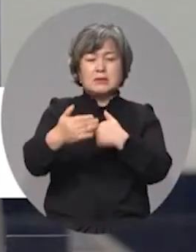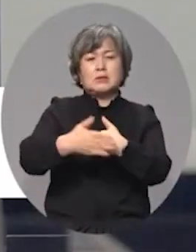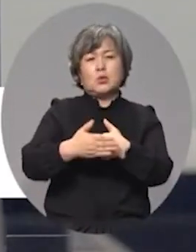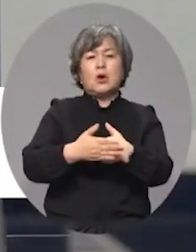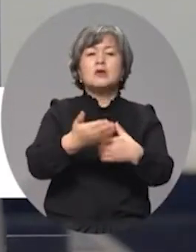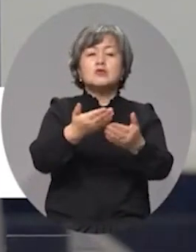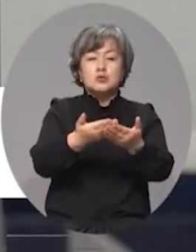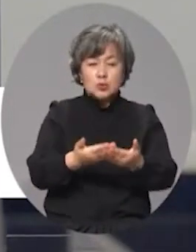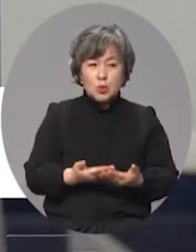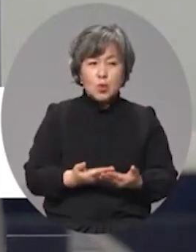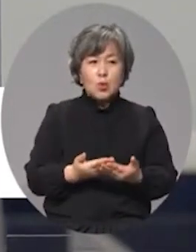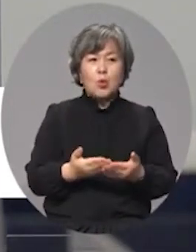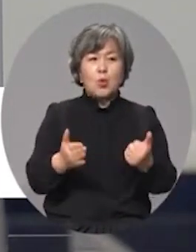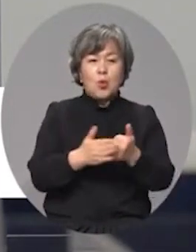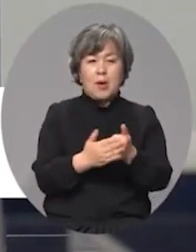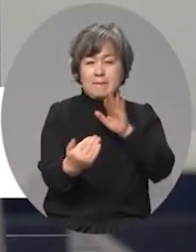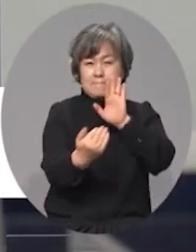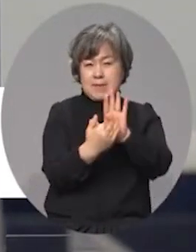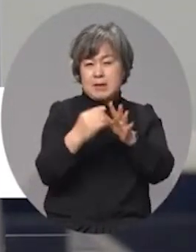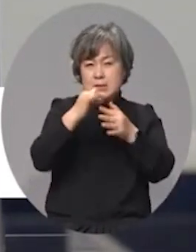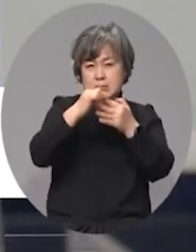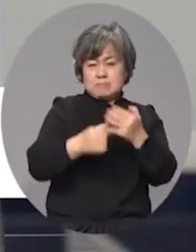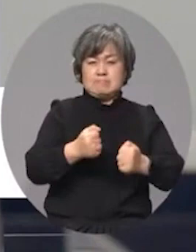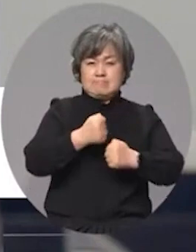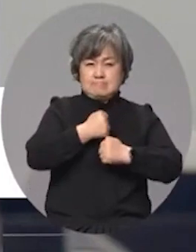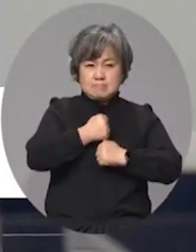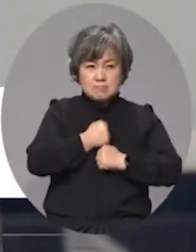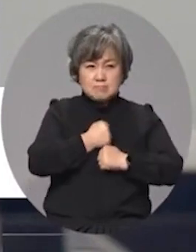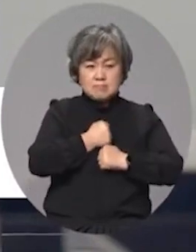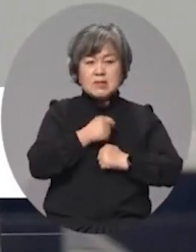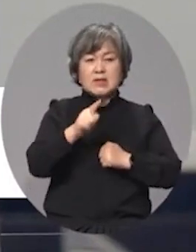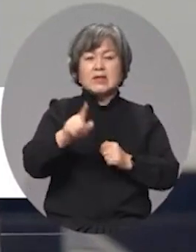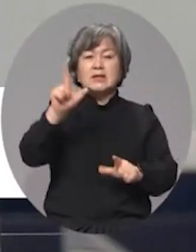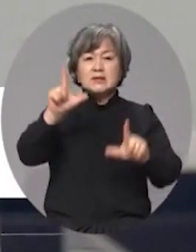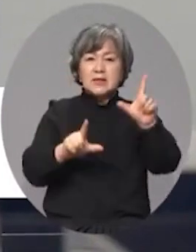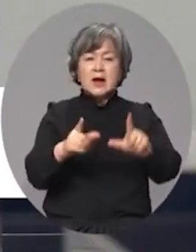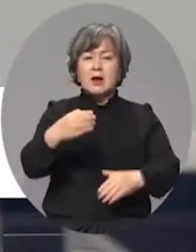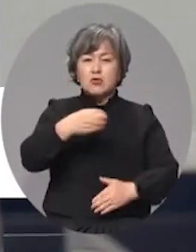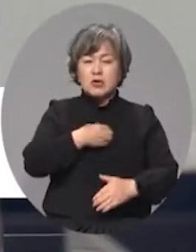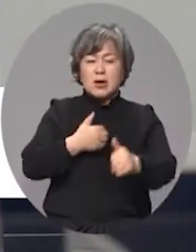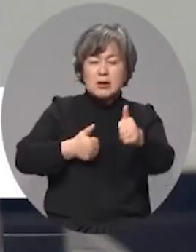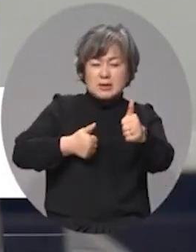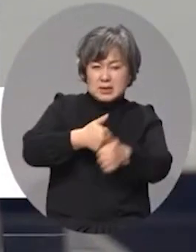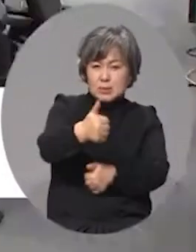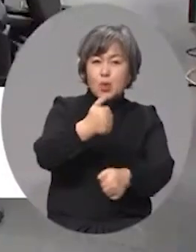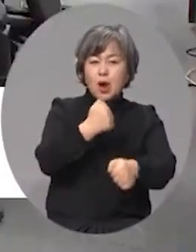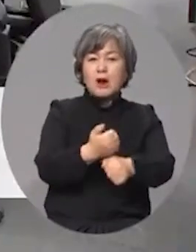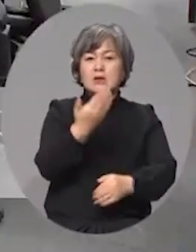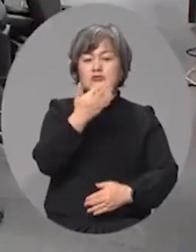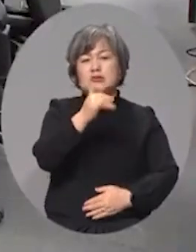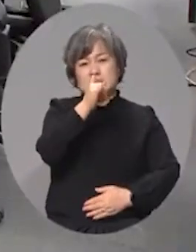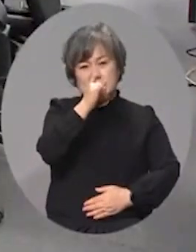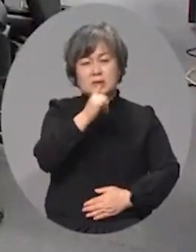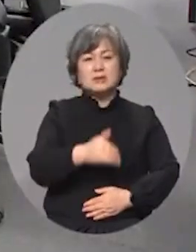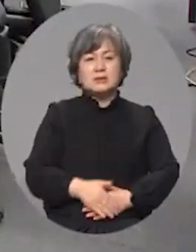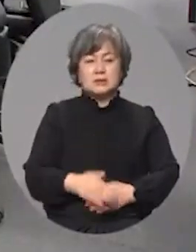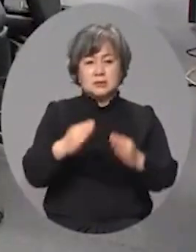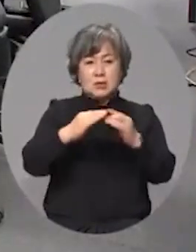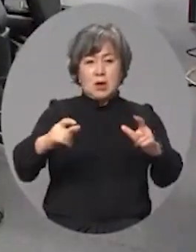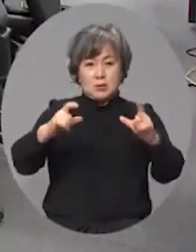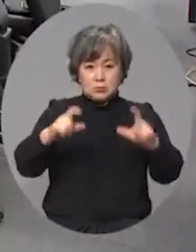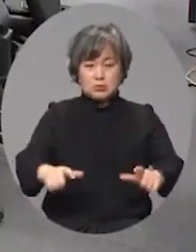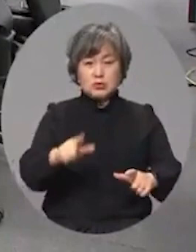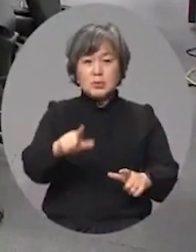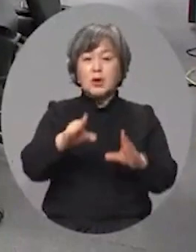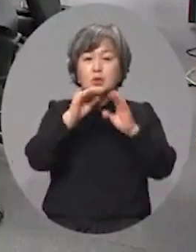주시고 방역수칙 준수로 이 상황, 이 위기가 극복할 수 있다는. 전라북도는